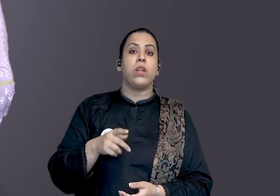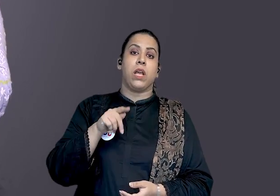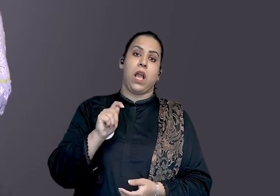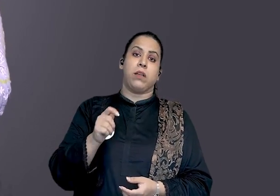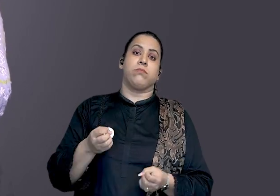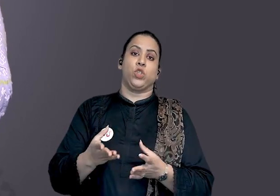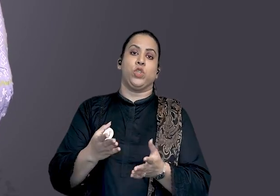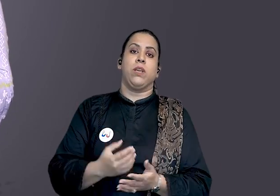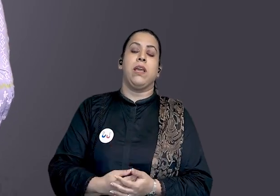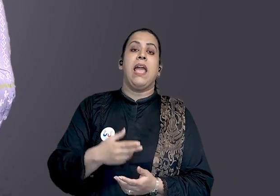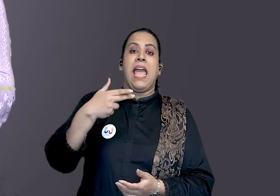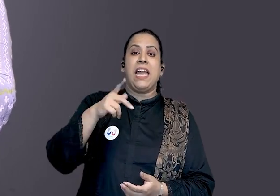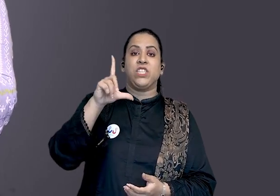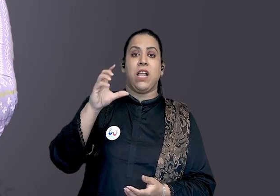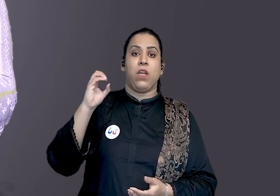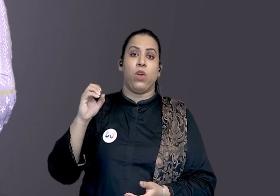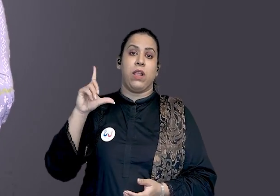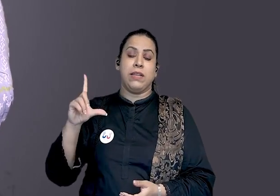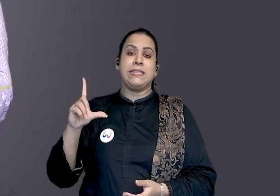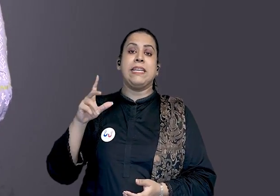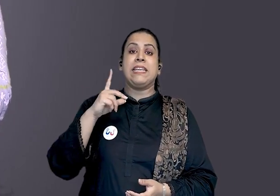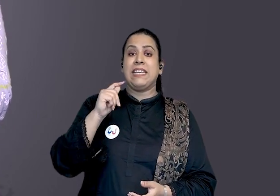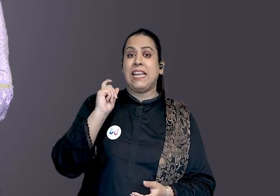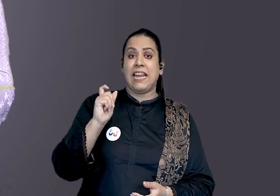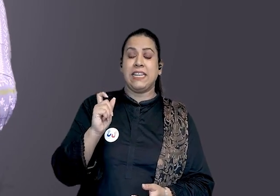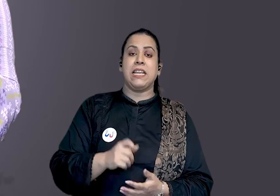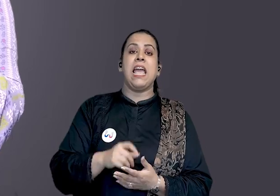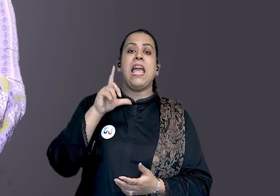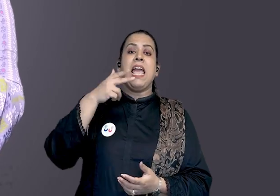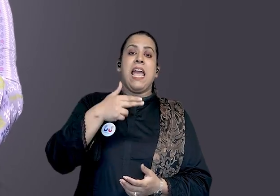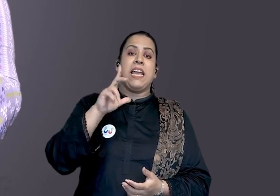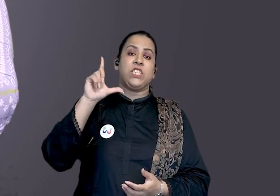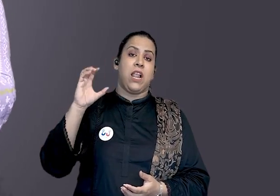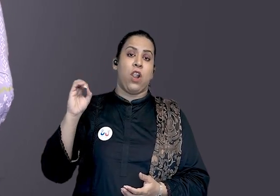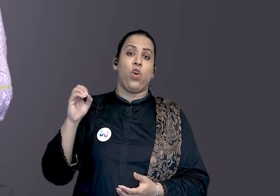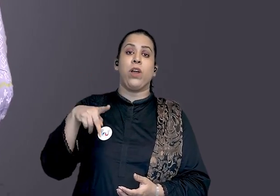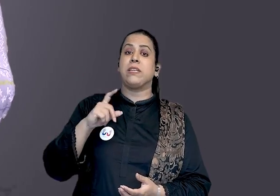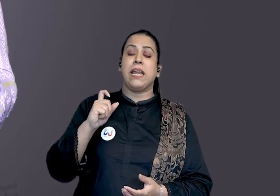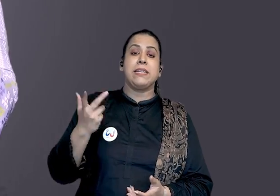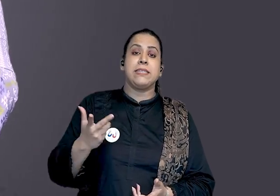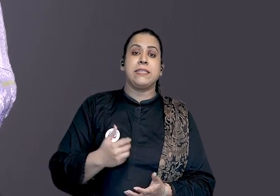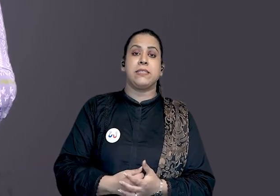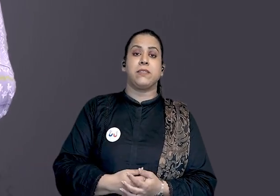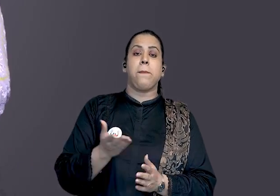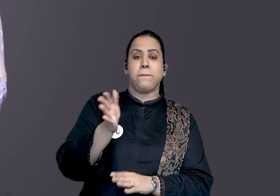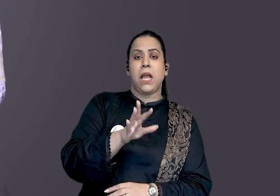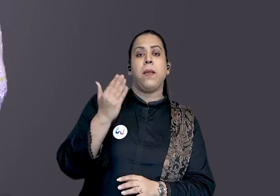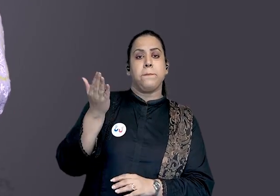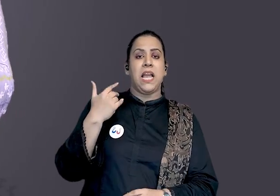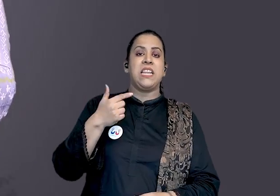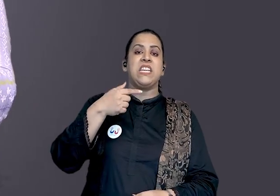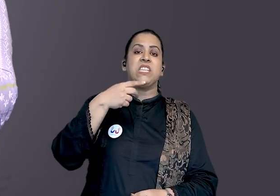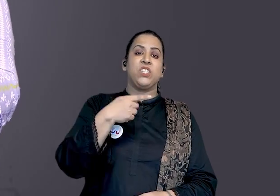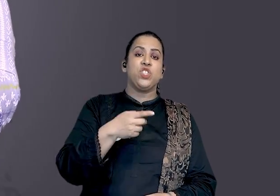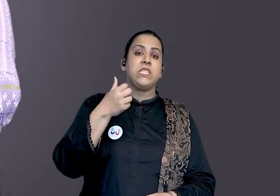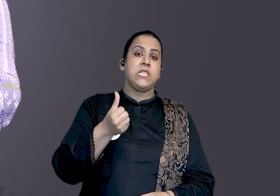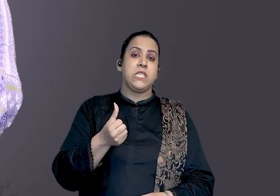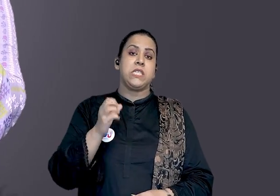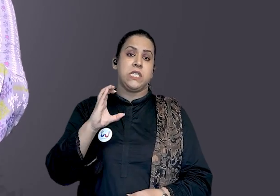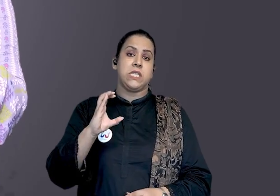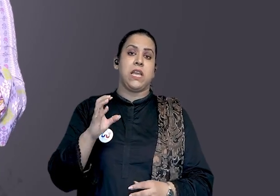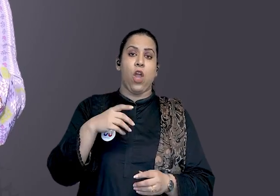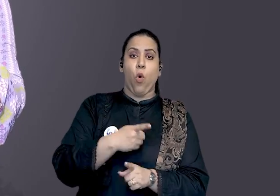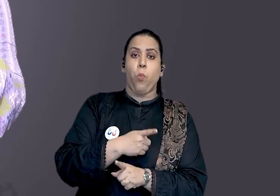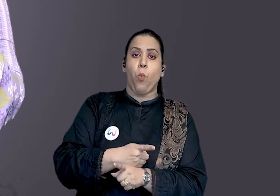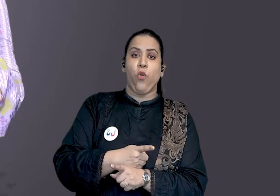یہ بعد میں پہلے GC کے ہسٹری کے پروفیسر تھے اور پھر وہ وہاں کے پرنسپل بھی بنتے ہیں. تو ایز این ایڈیشنل چارج ان کو یہاں